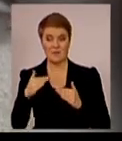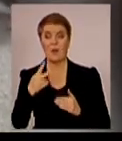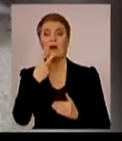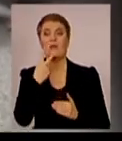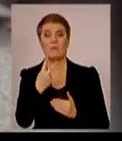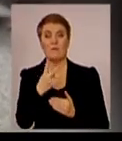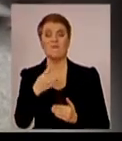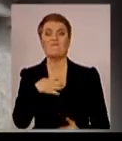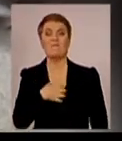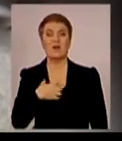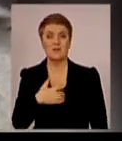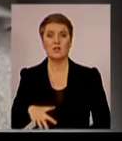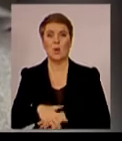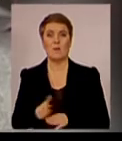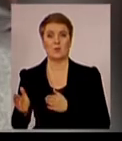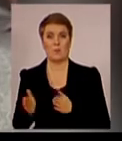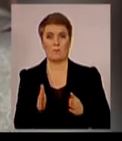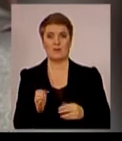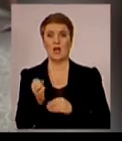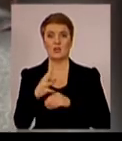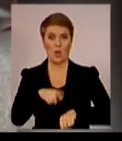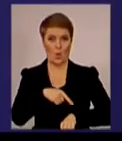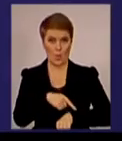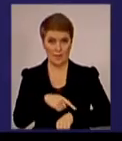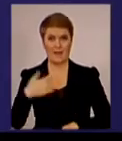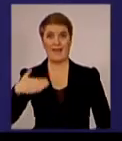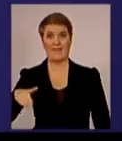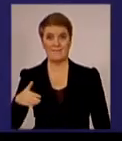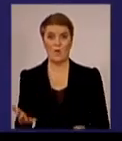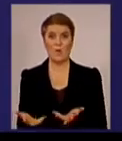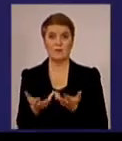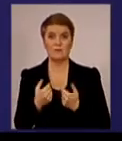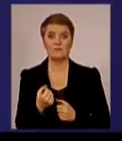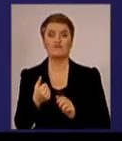важливість громадського порядку. За 14 годин відео набрало майже 70 тисяч переглядів.